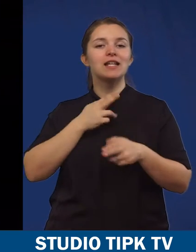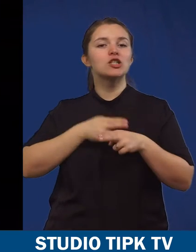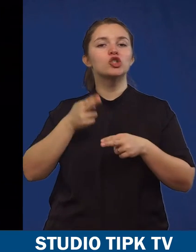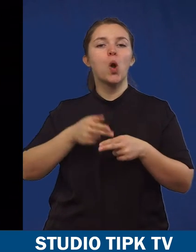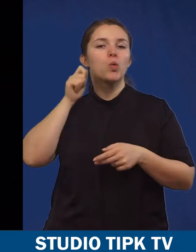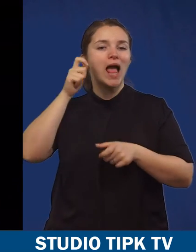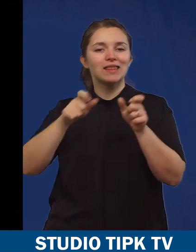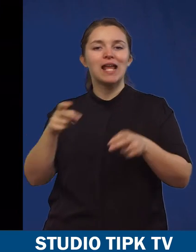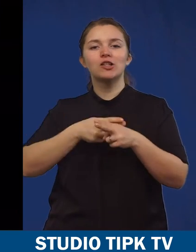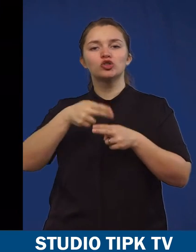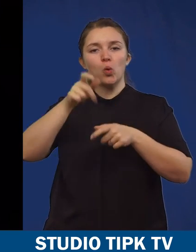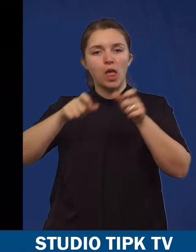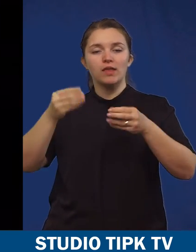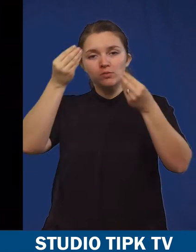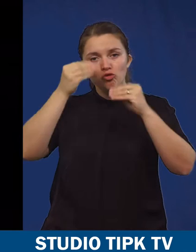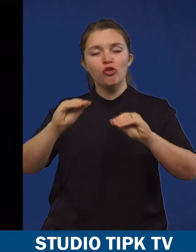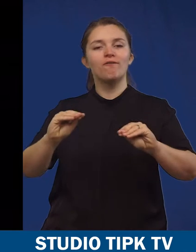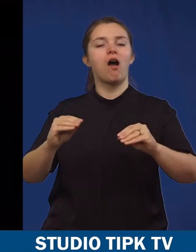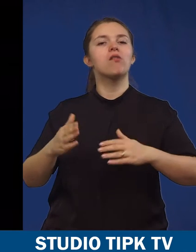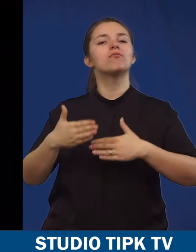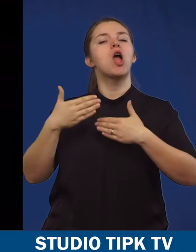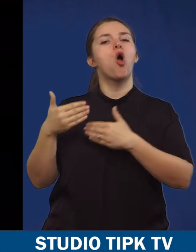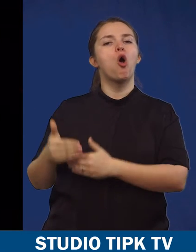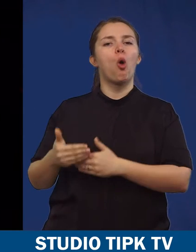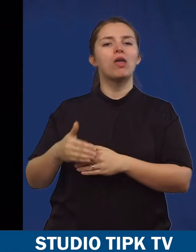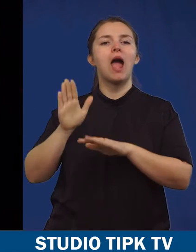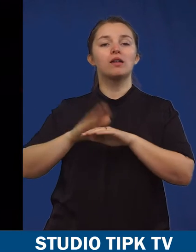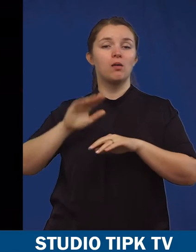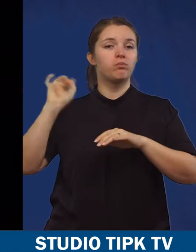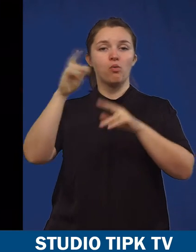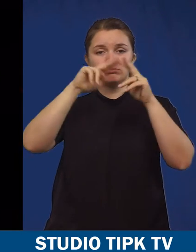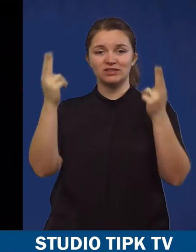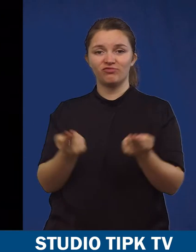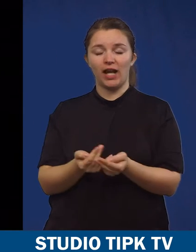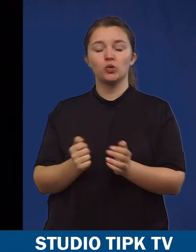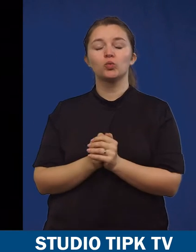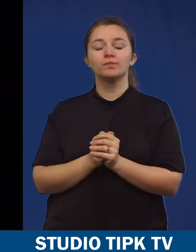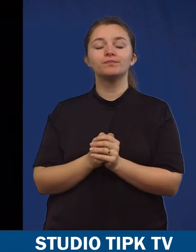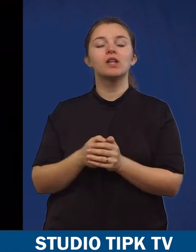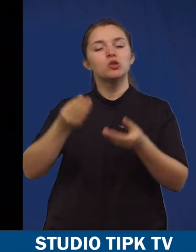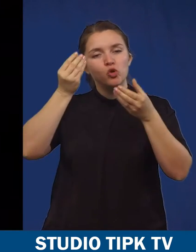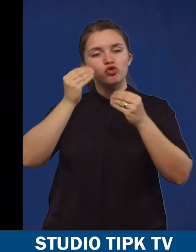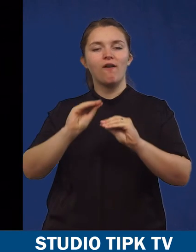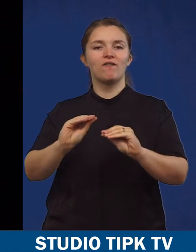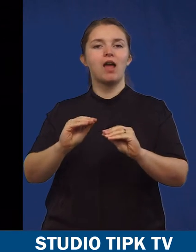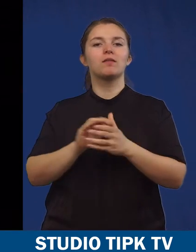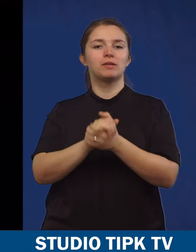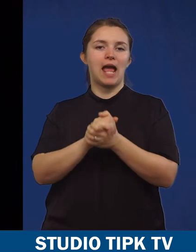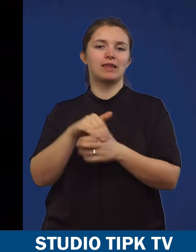državljani, spoštovani rojaki po svetu, spoštovani prijatelji